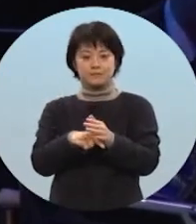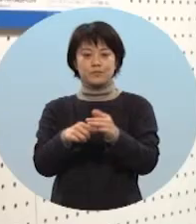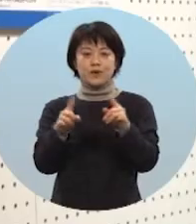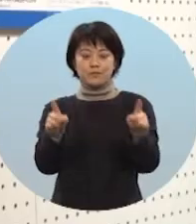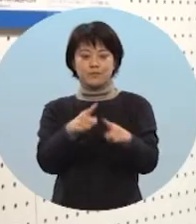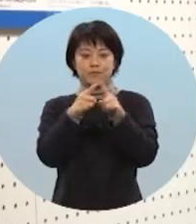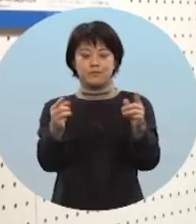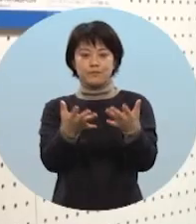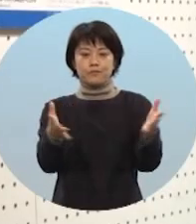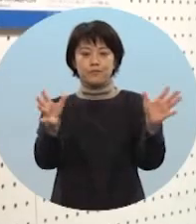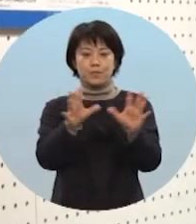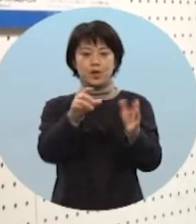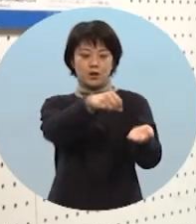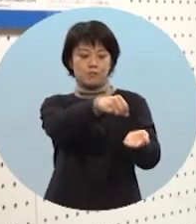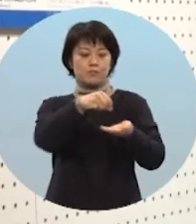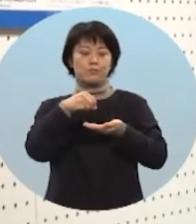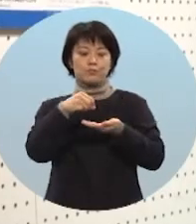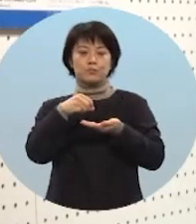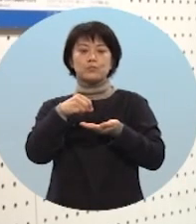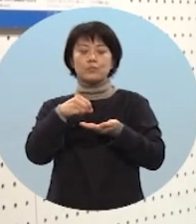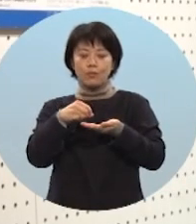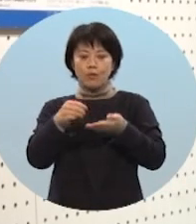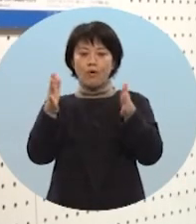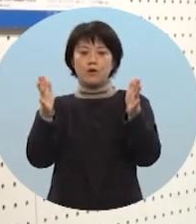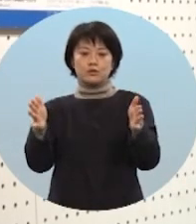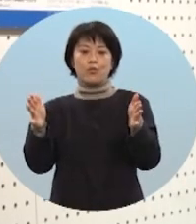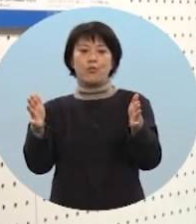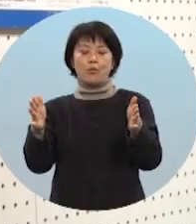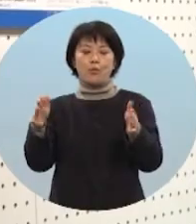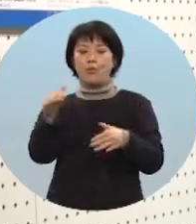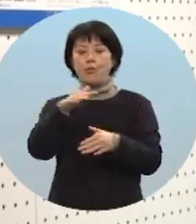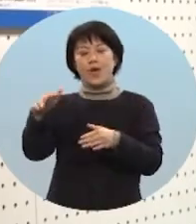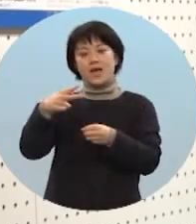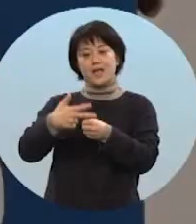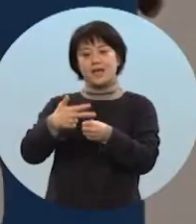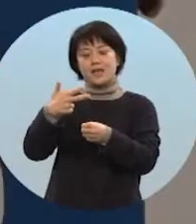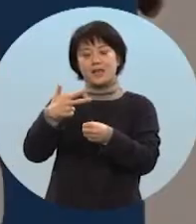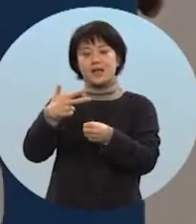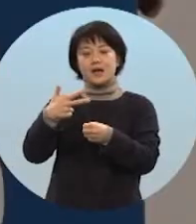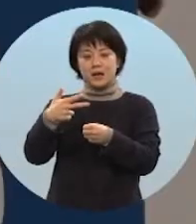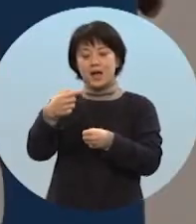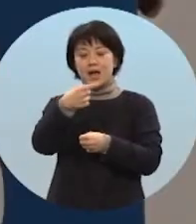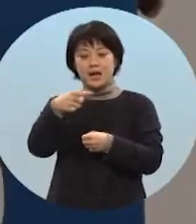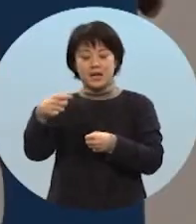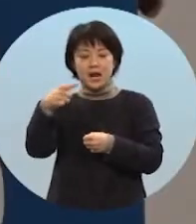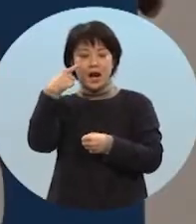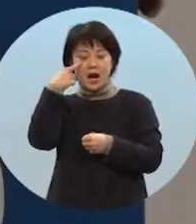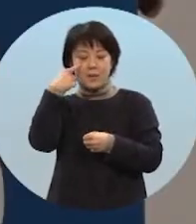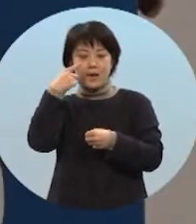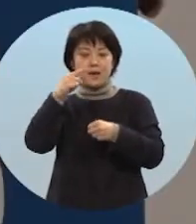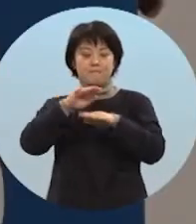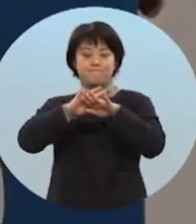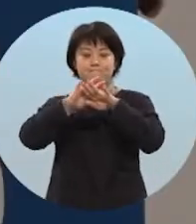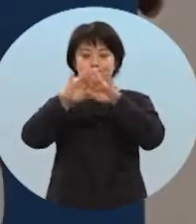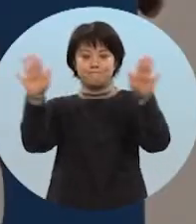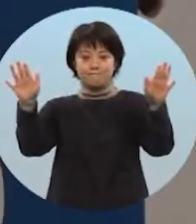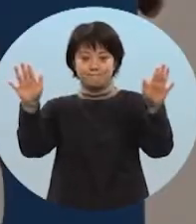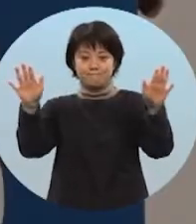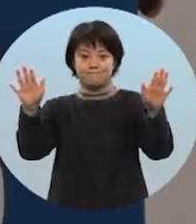話を伝え、平成7年に第1回ビッグアップルイン野々市が開催されました。